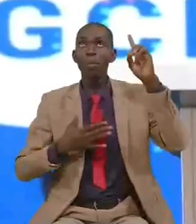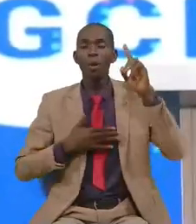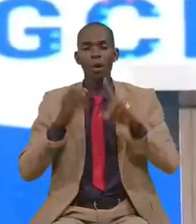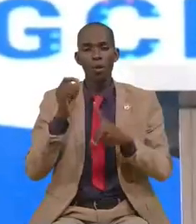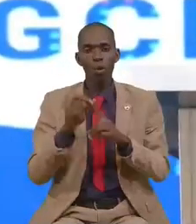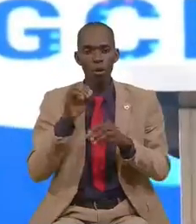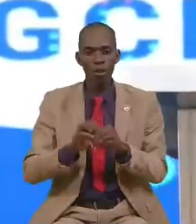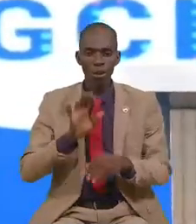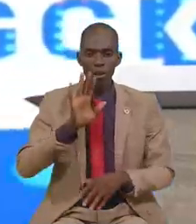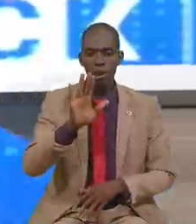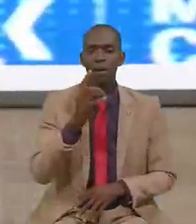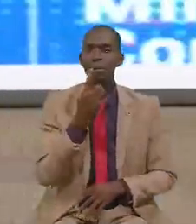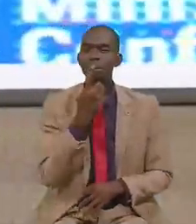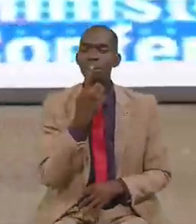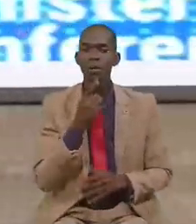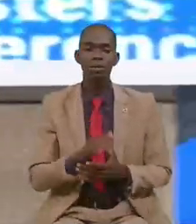bouche.